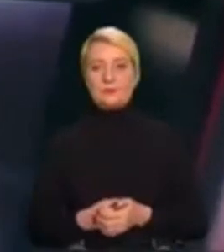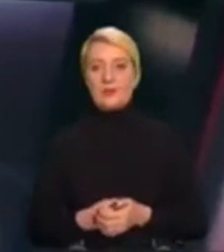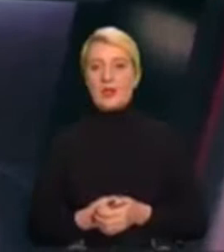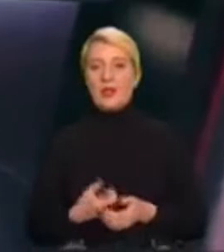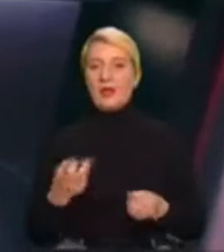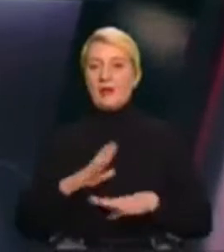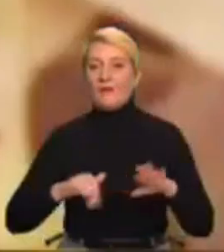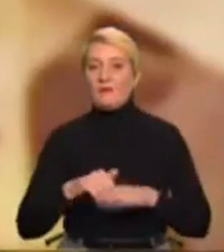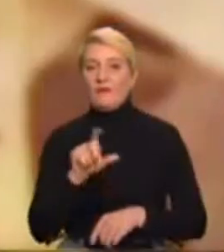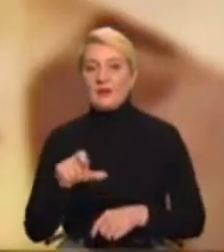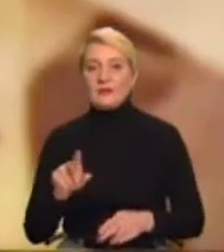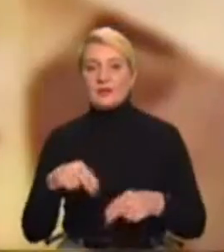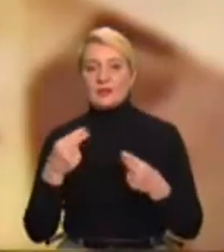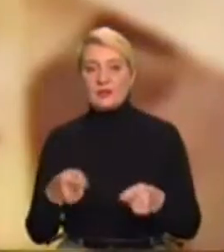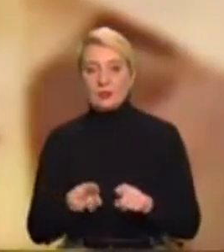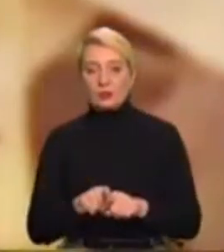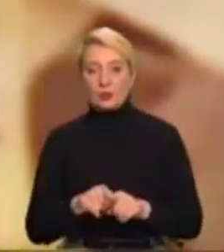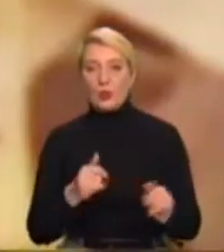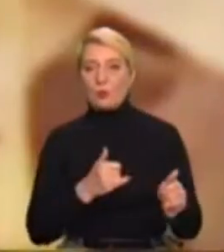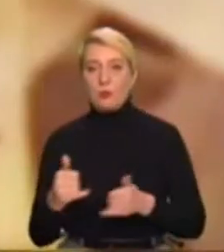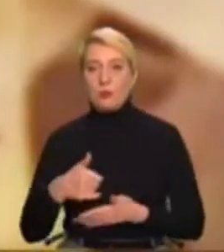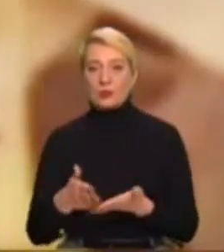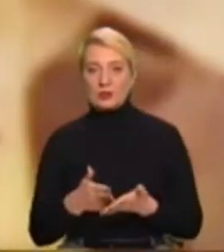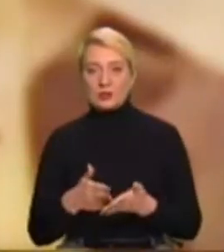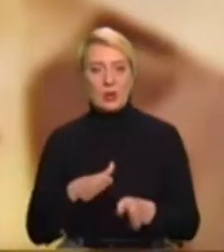які надають таку послугу. У вас вже повністю